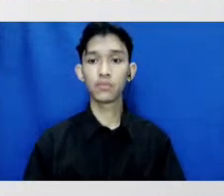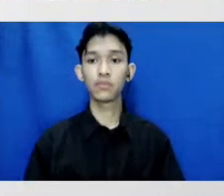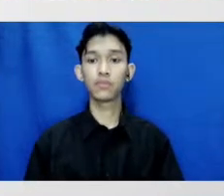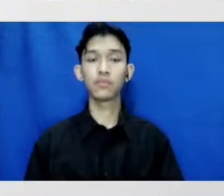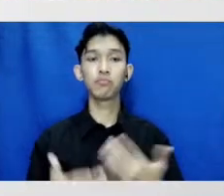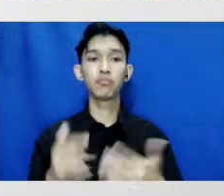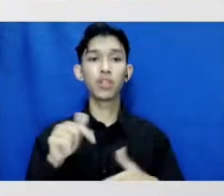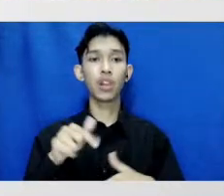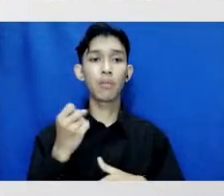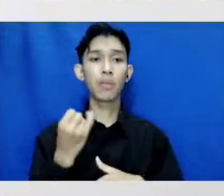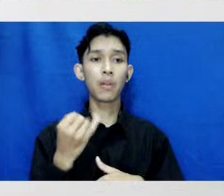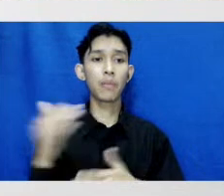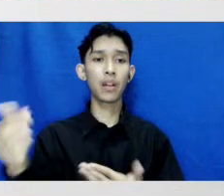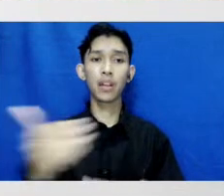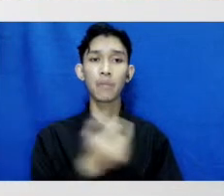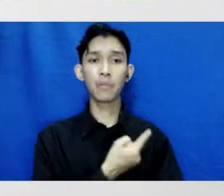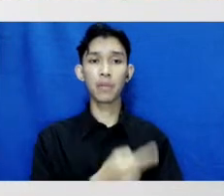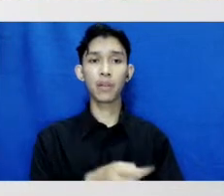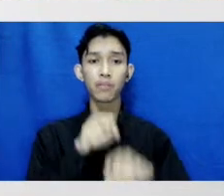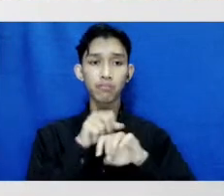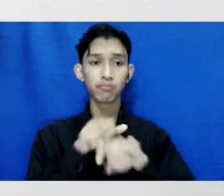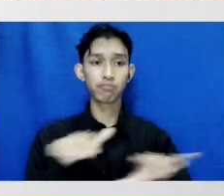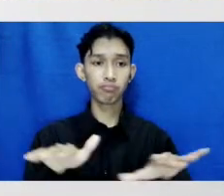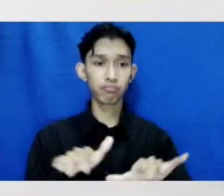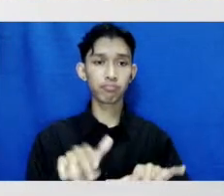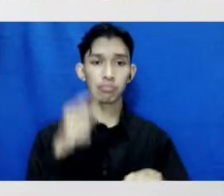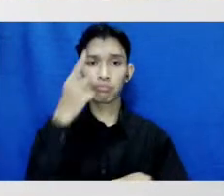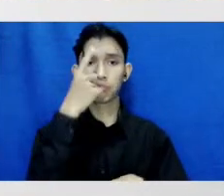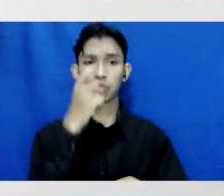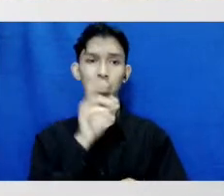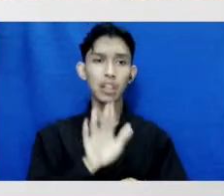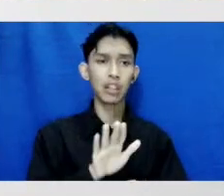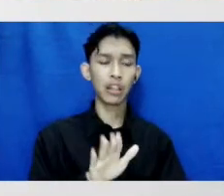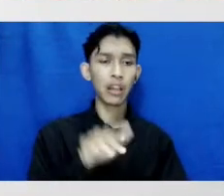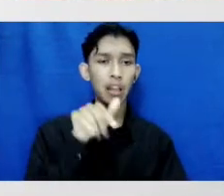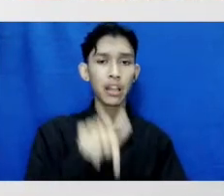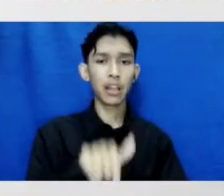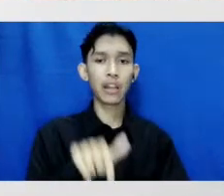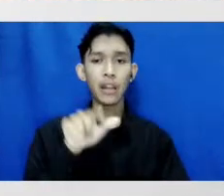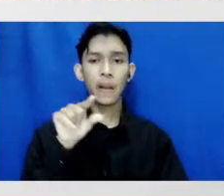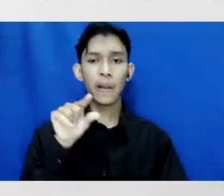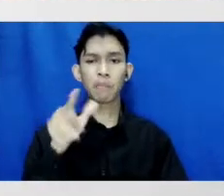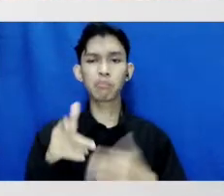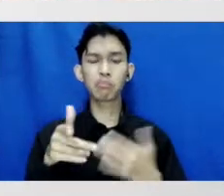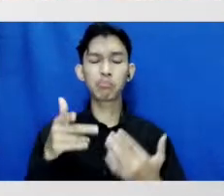pribadi. Nah, believe it or not, hampir